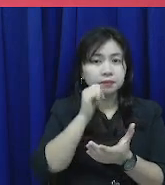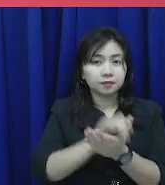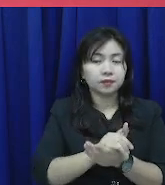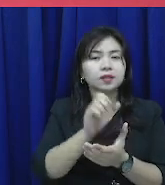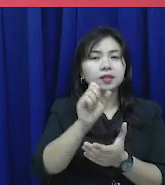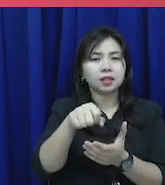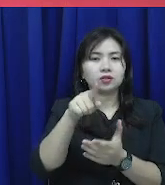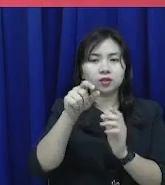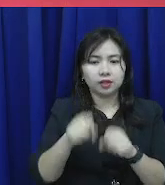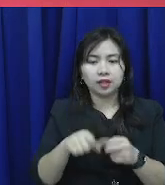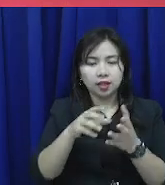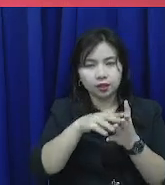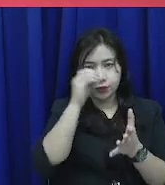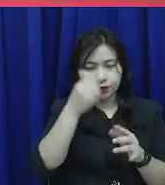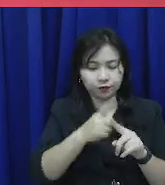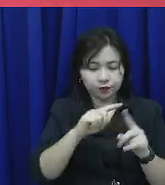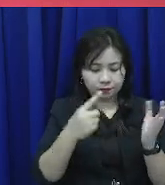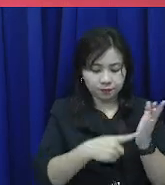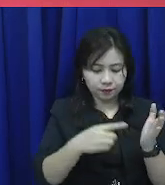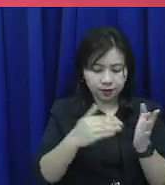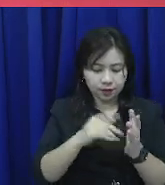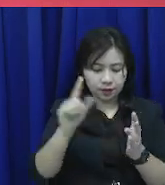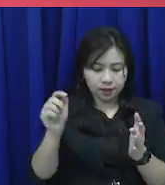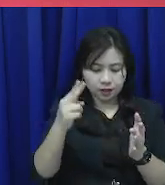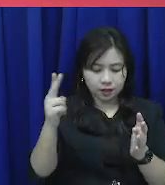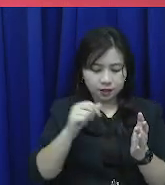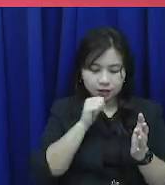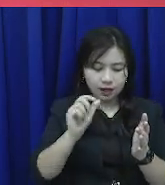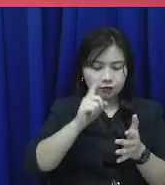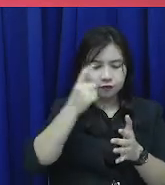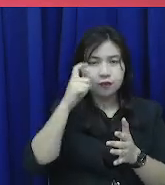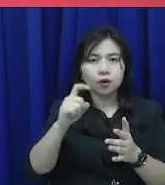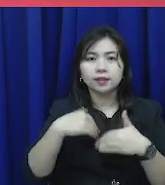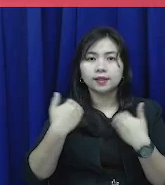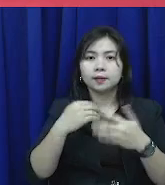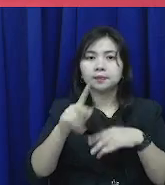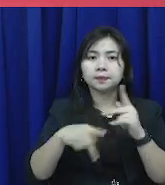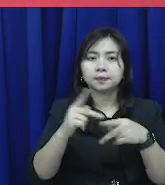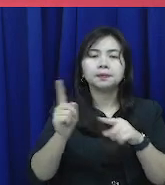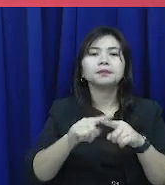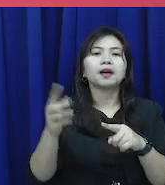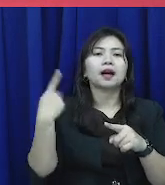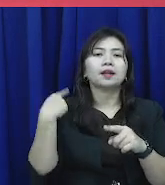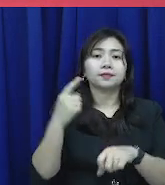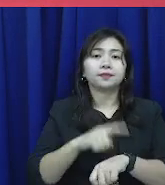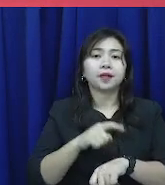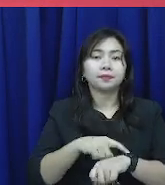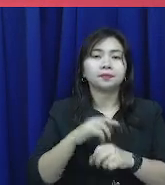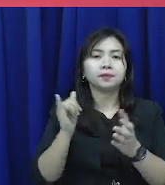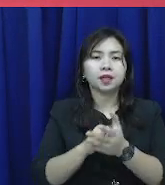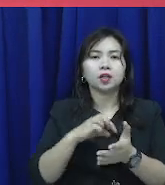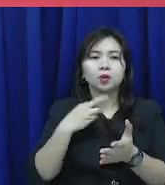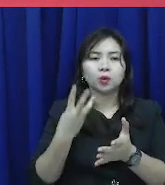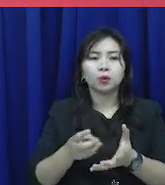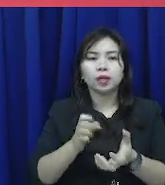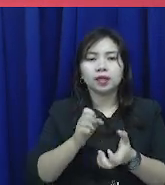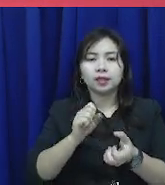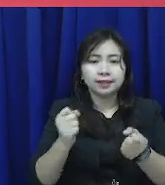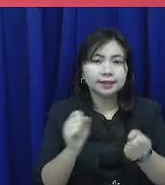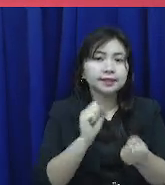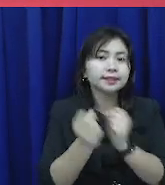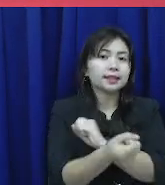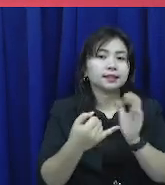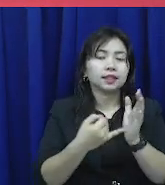ka dito Sabi ko nga sa inyo ang Thursday is not only for the young people but There are times na itoy kino-convert natin for the whole